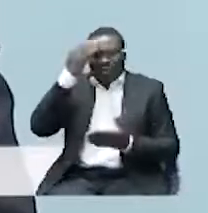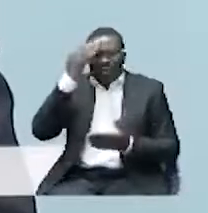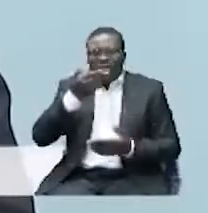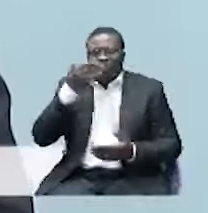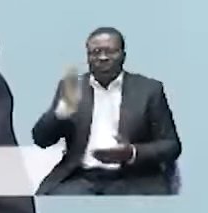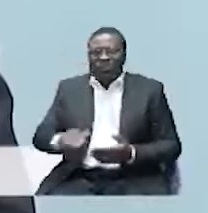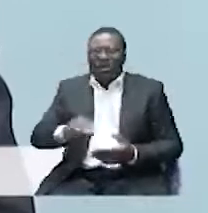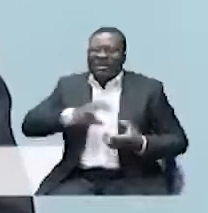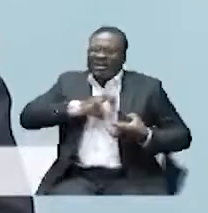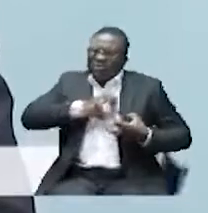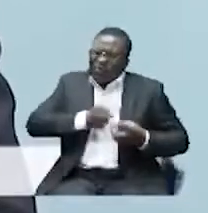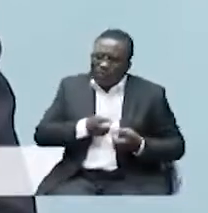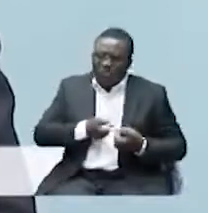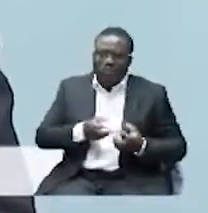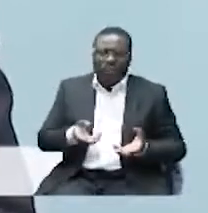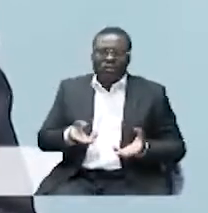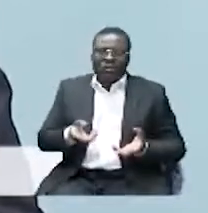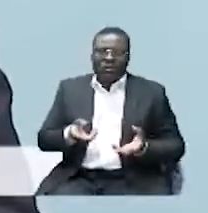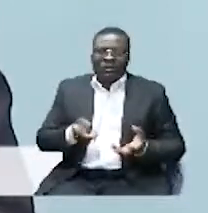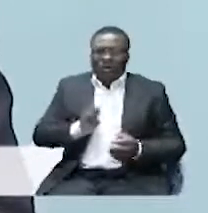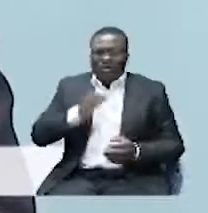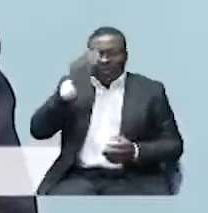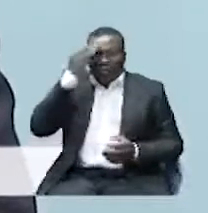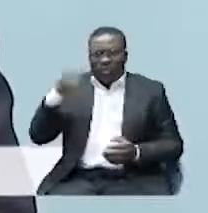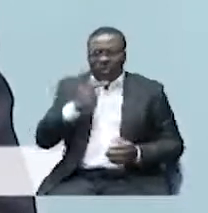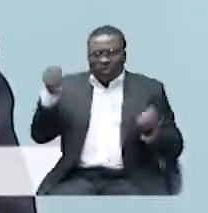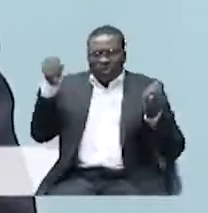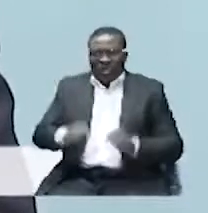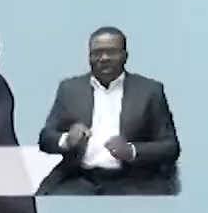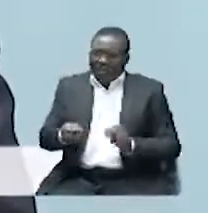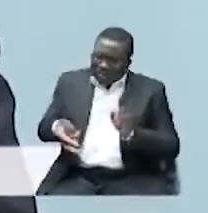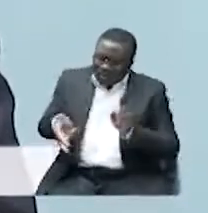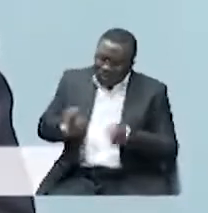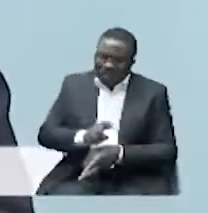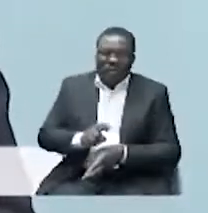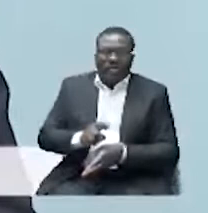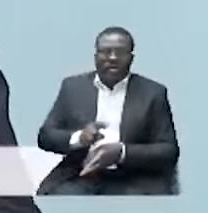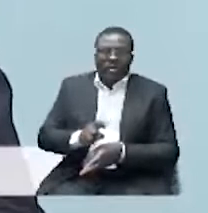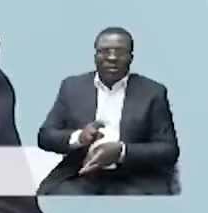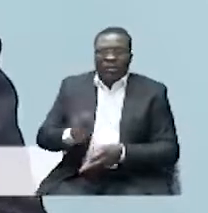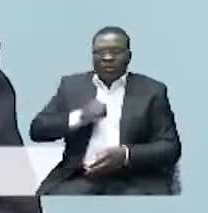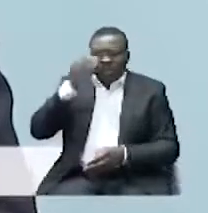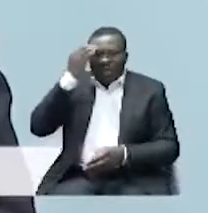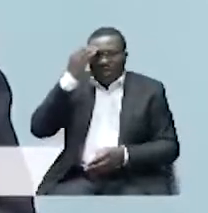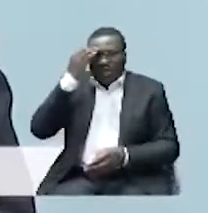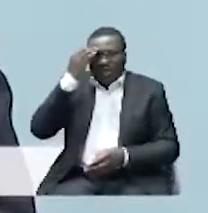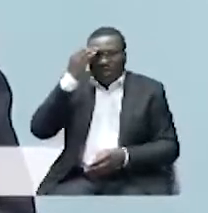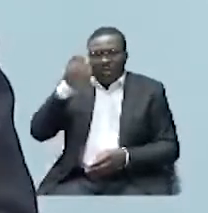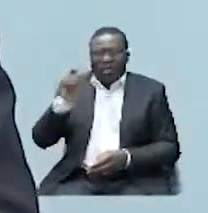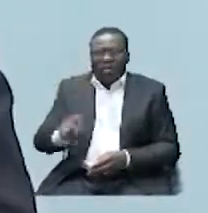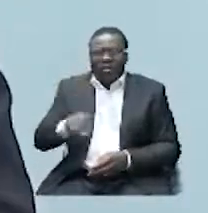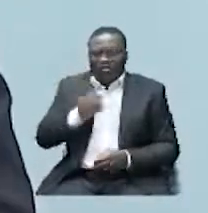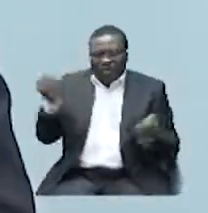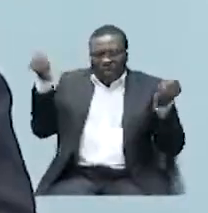mal qui nous ronge. Et je sais que nous sommes capables de relever le défi. Je sais que